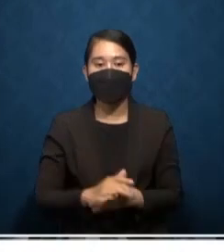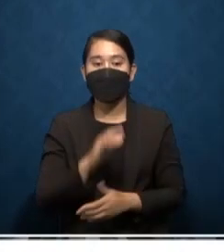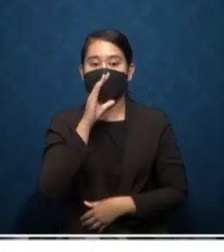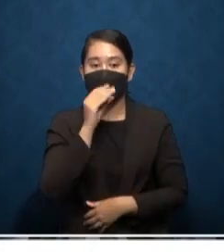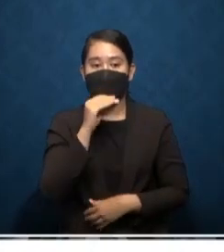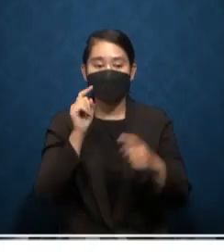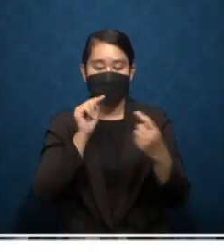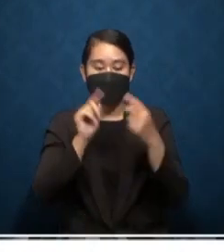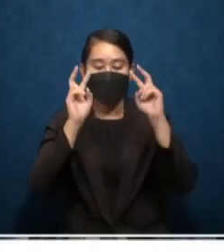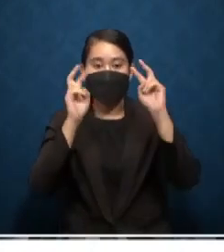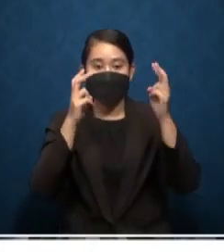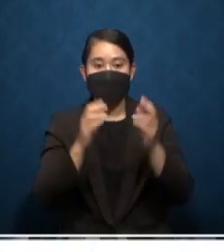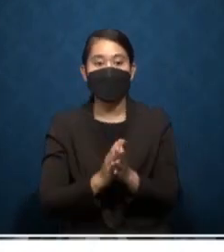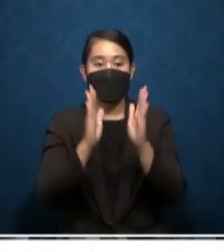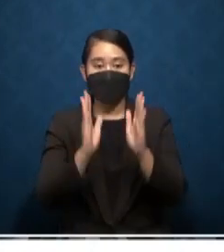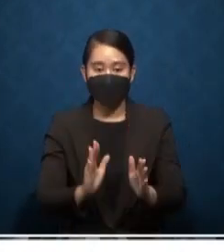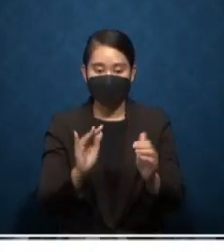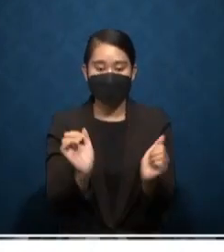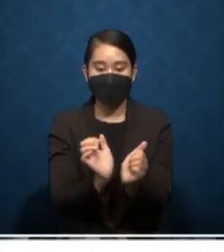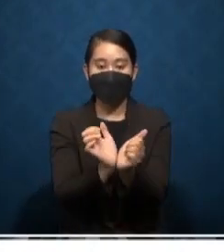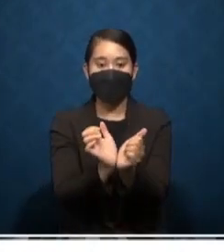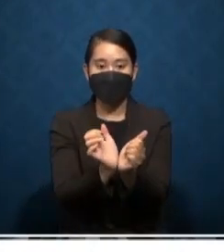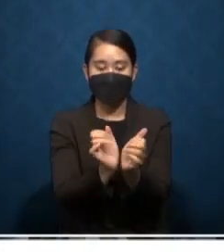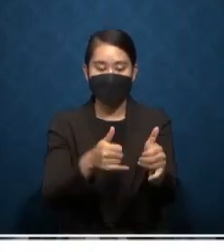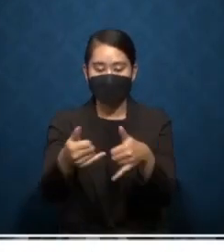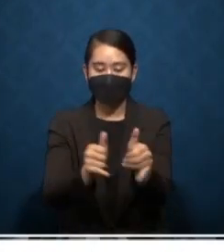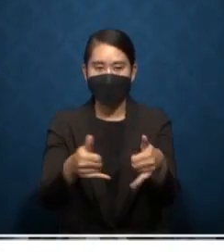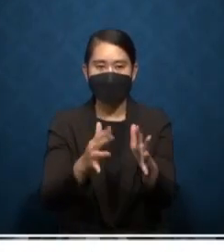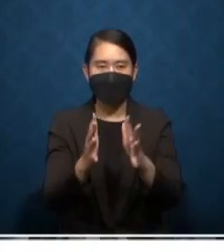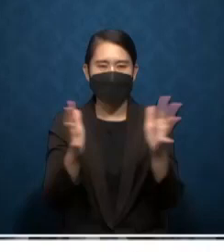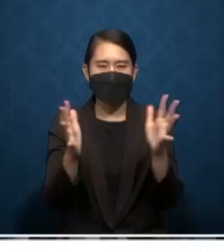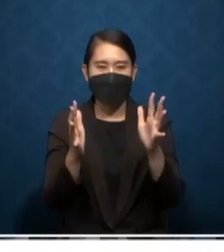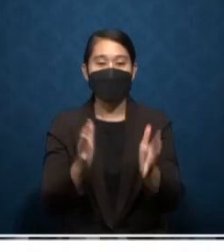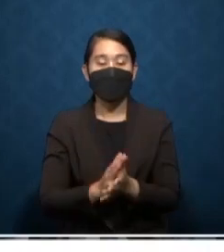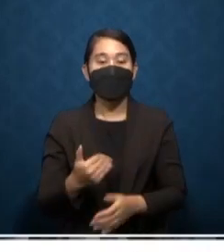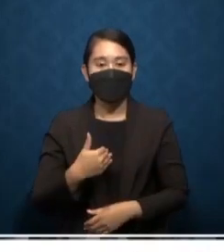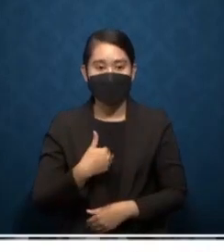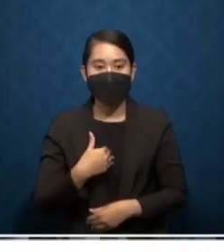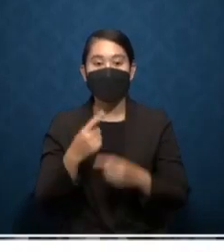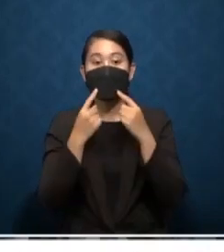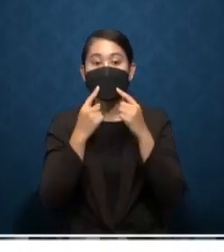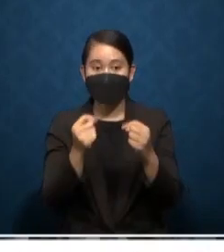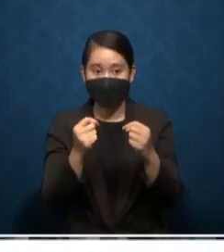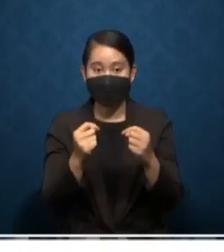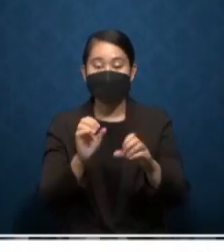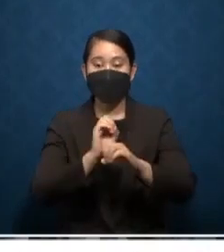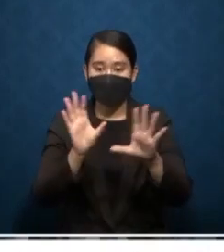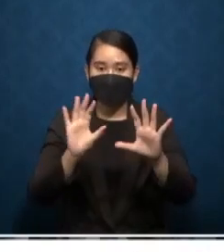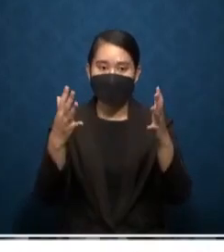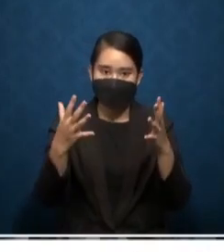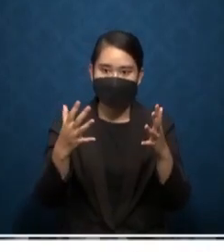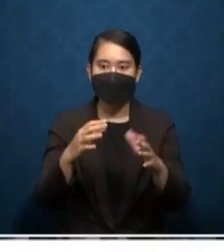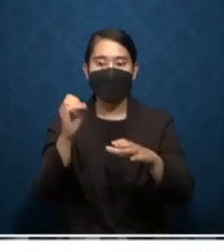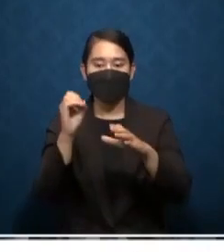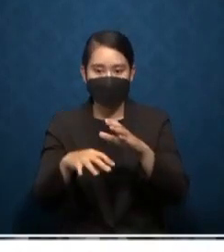คลุกนัโทษร้คุ้บเป็นประเด็แรกหากว่าผมตอบไม่หมดหรอคำถามไมครบทนก่ถาม